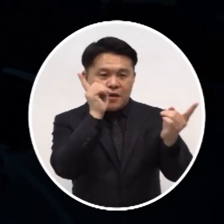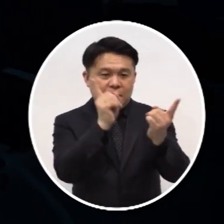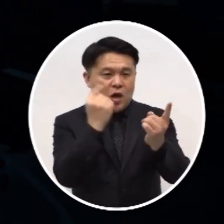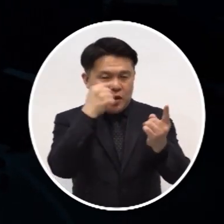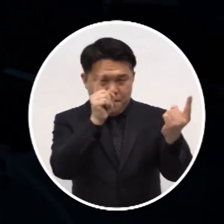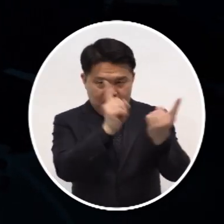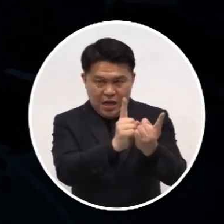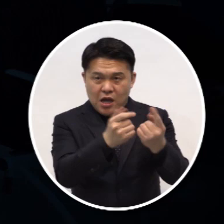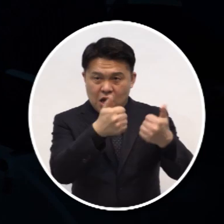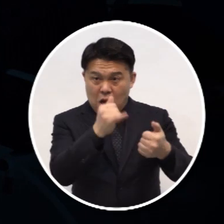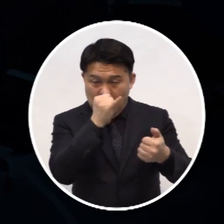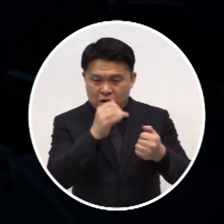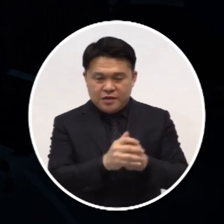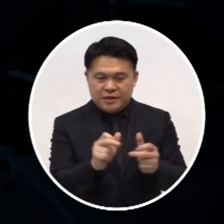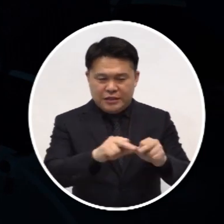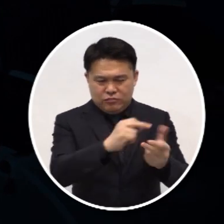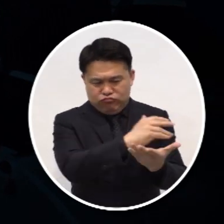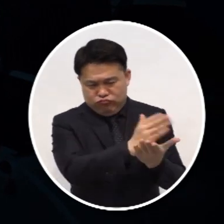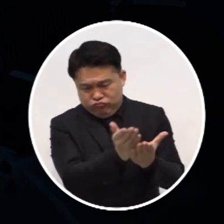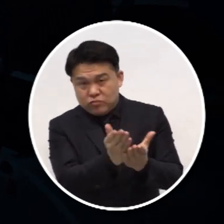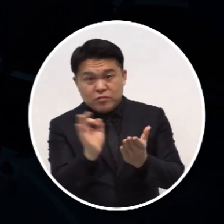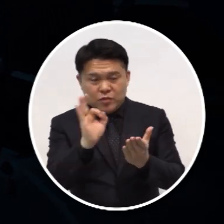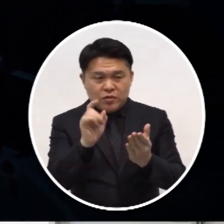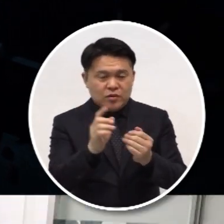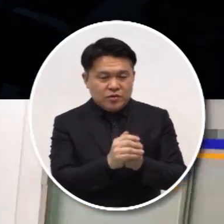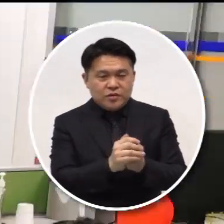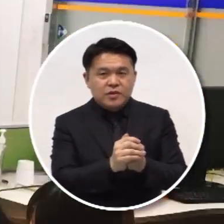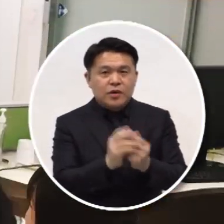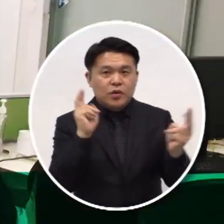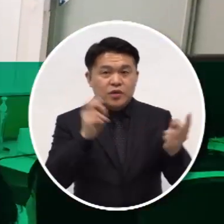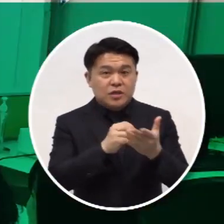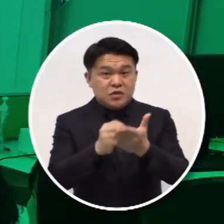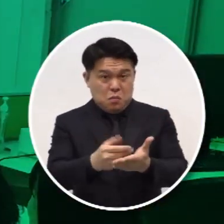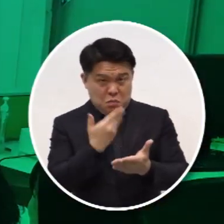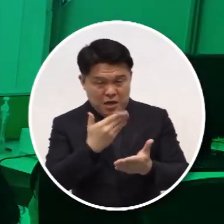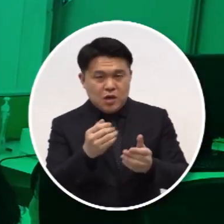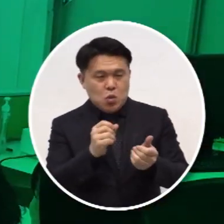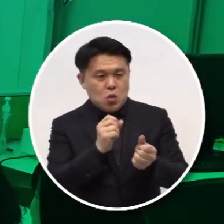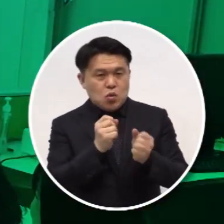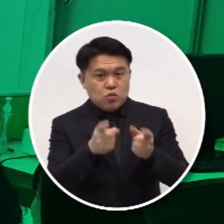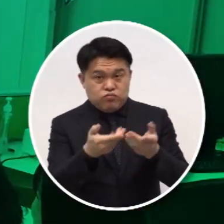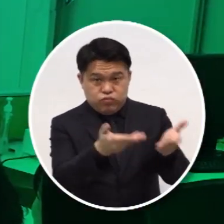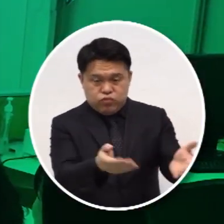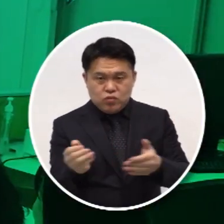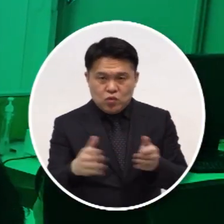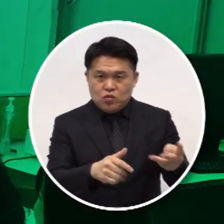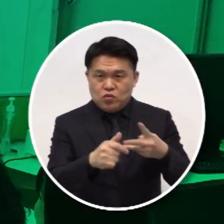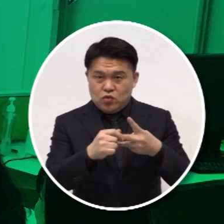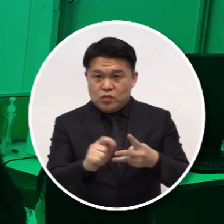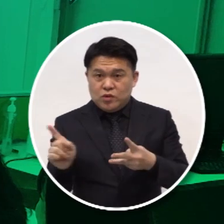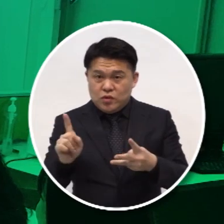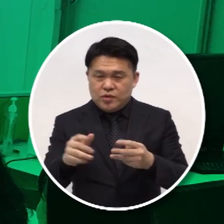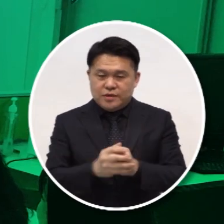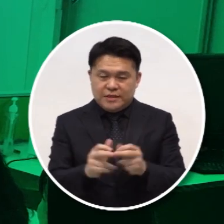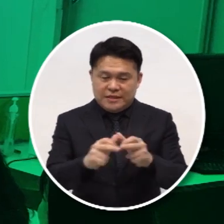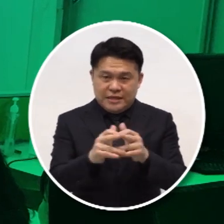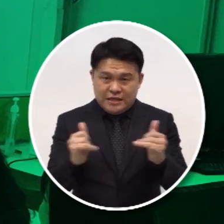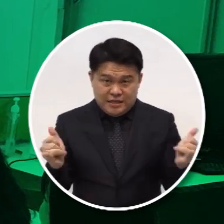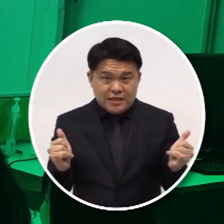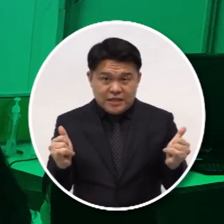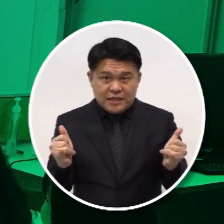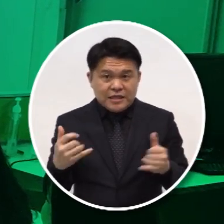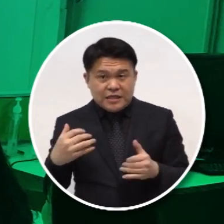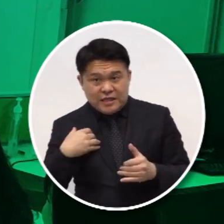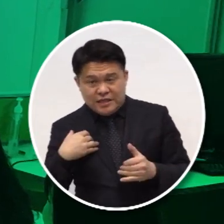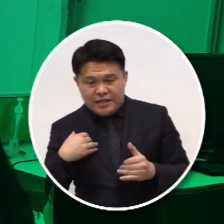실시. 장애 유형에 따라 취업의 기회를 제공합니다. 둘째, 케어로 장애인 파트너